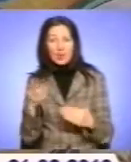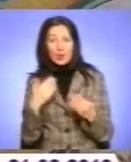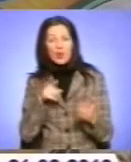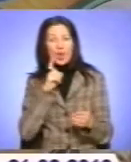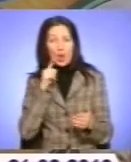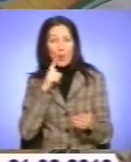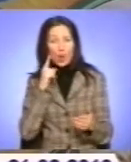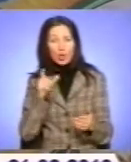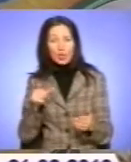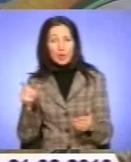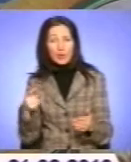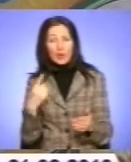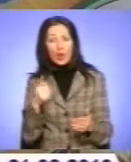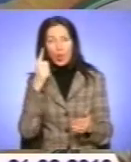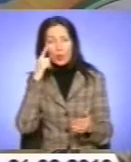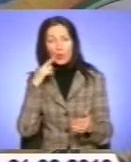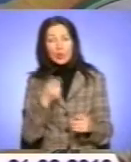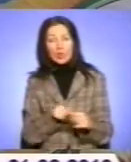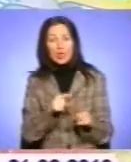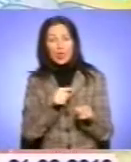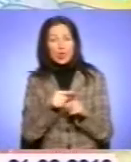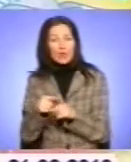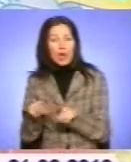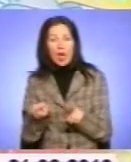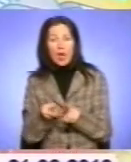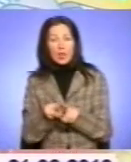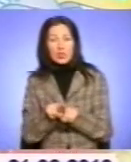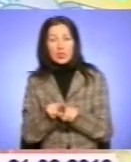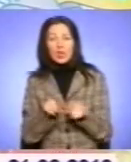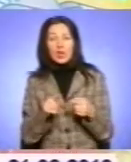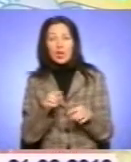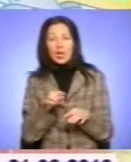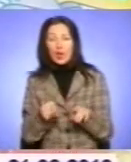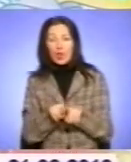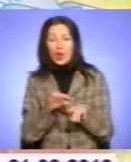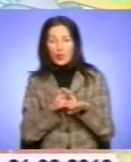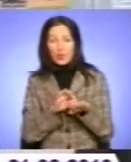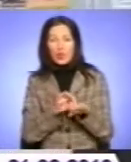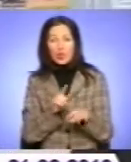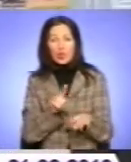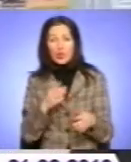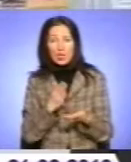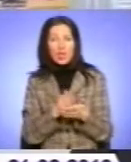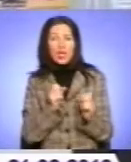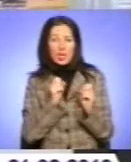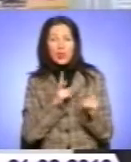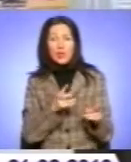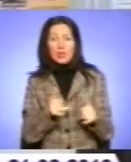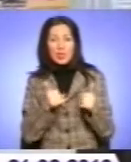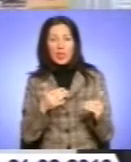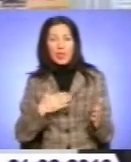його думку, ці слова настільки зріднилися, що не становлять небезпеки нашому мовному патріотизму. Ну, скажімо,